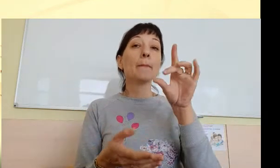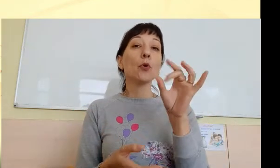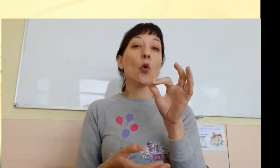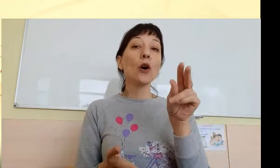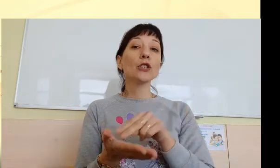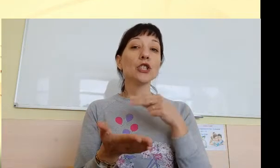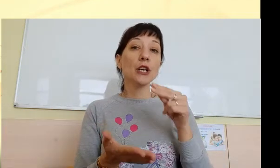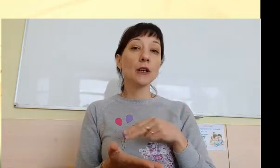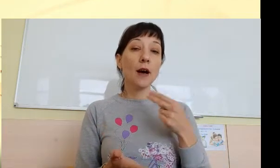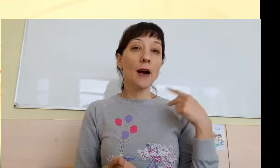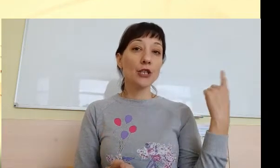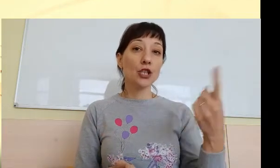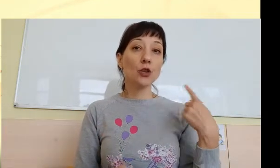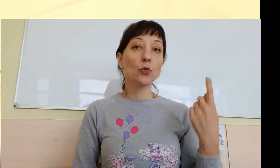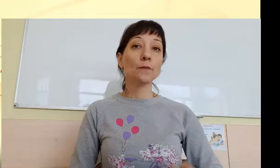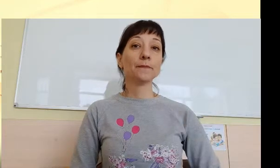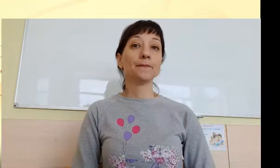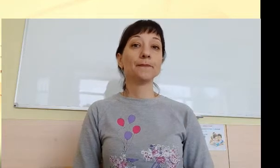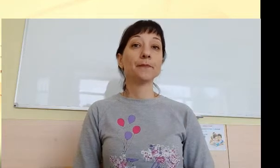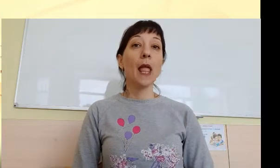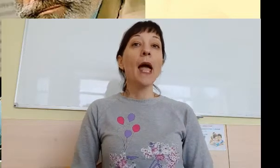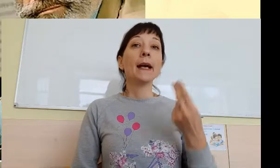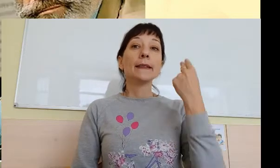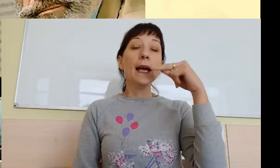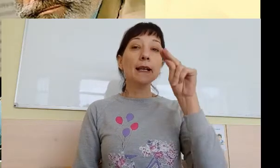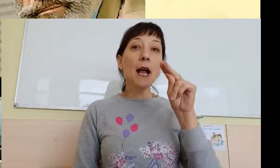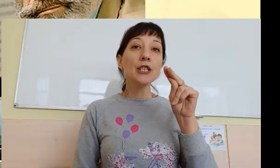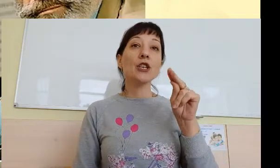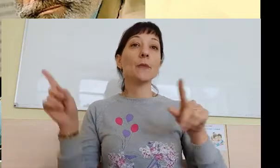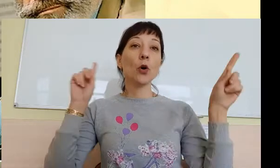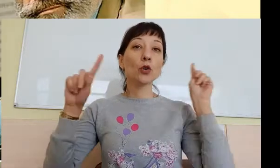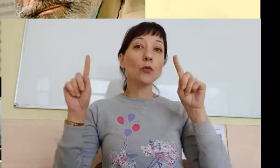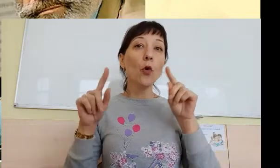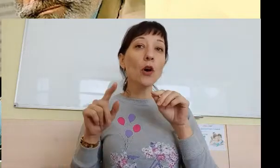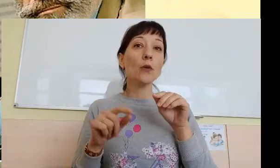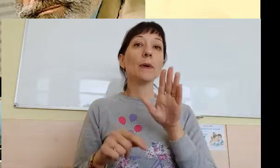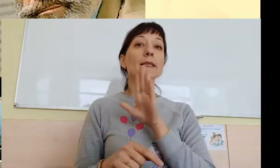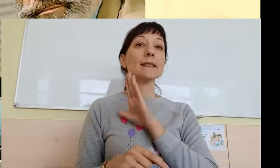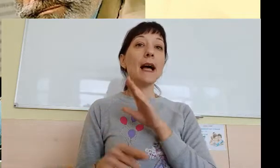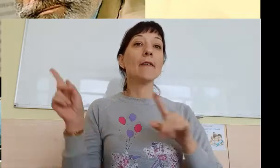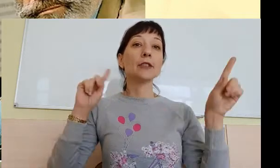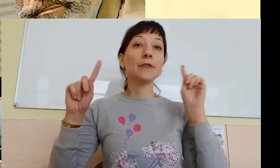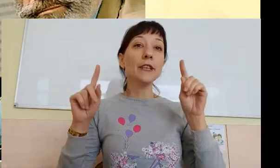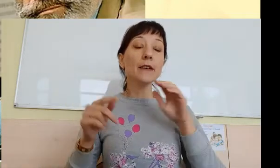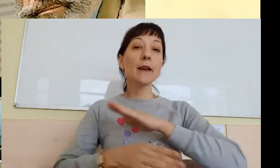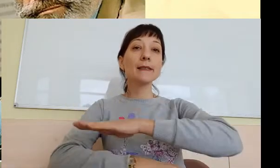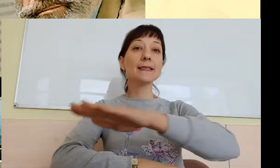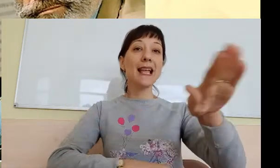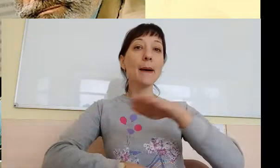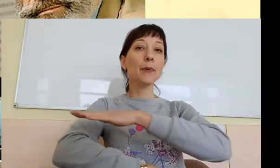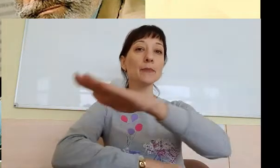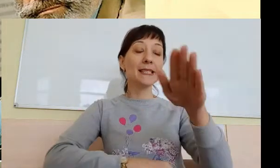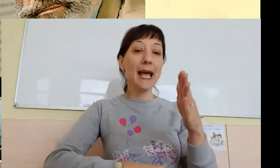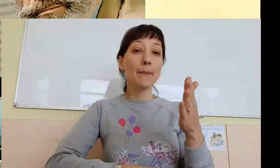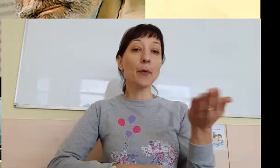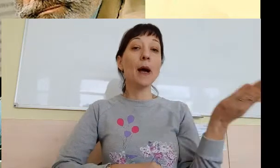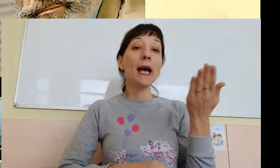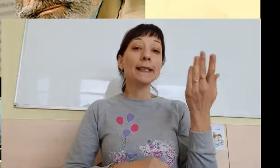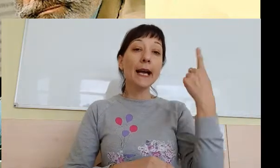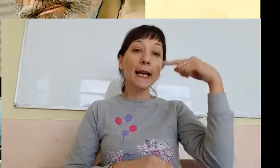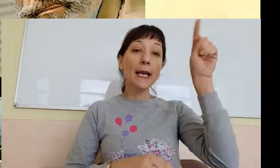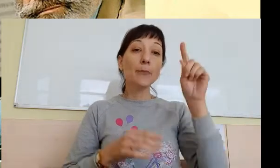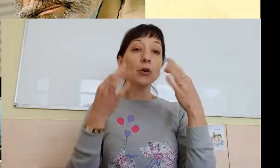найбільше про Черкащину. Найкращим його твором став твір «Степом